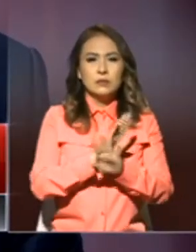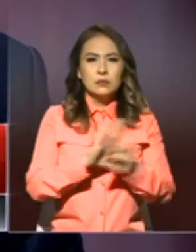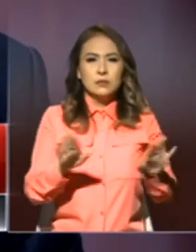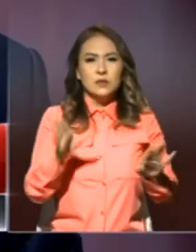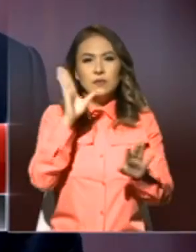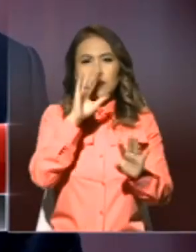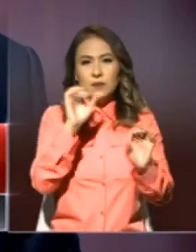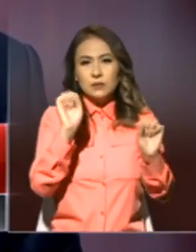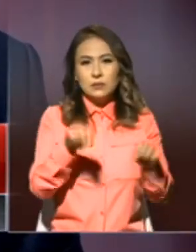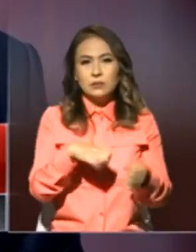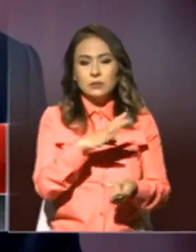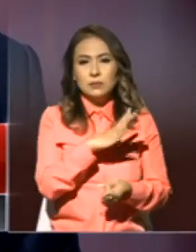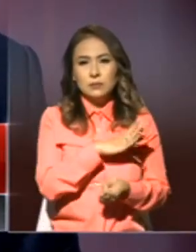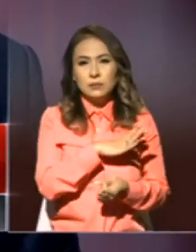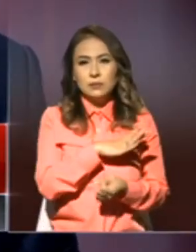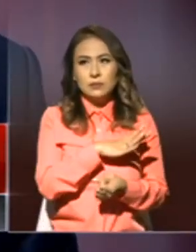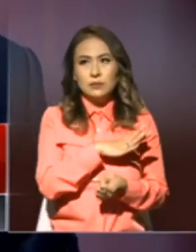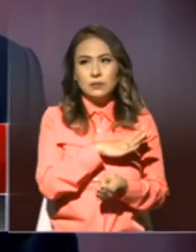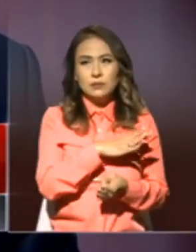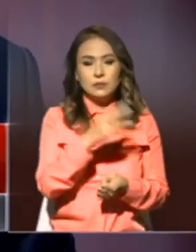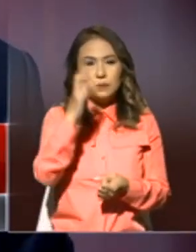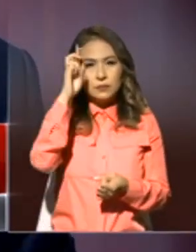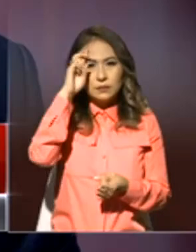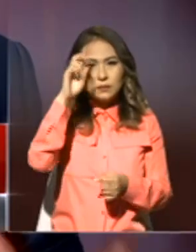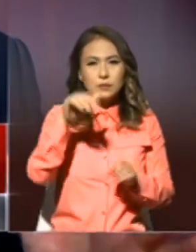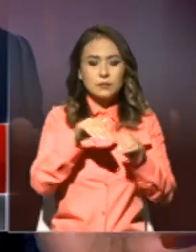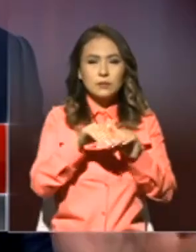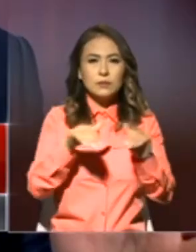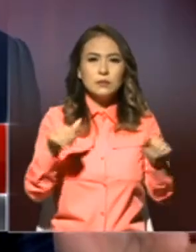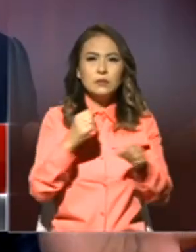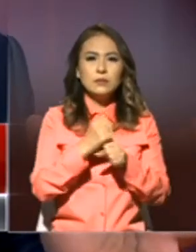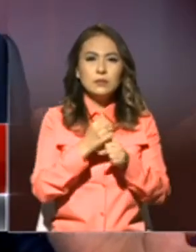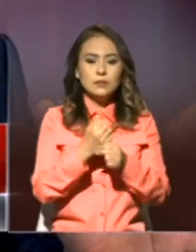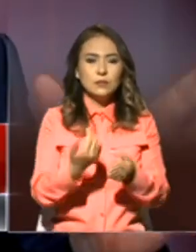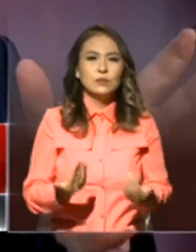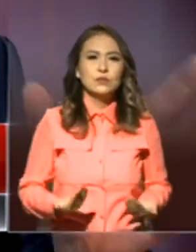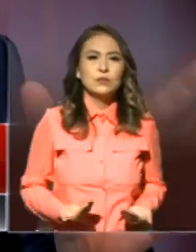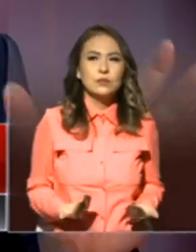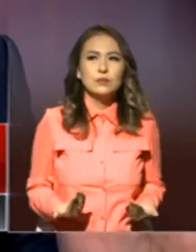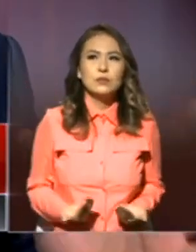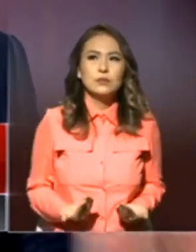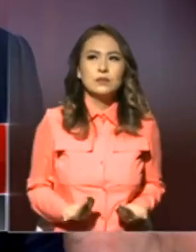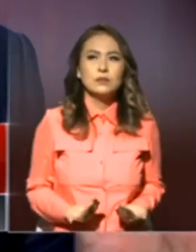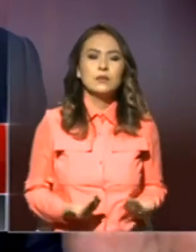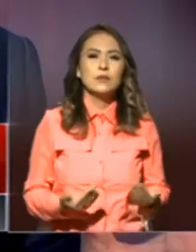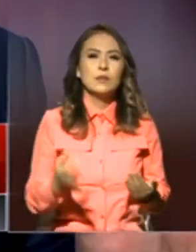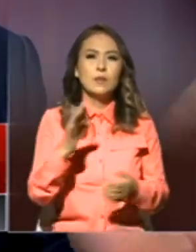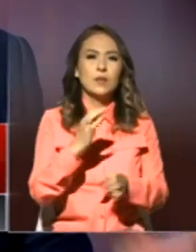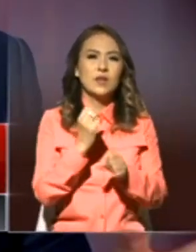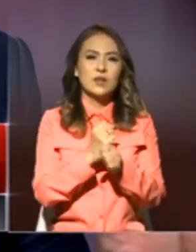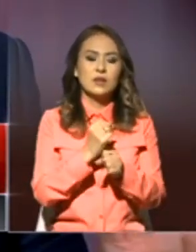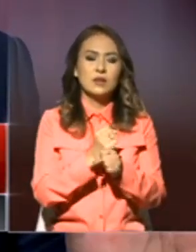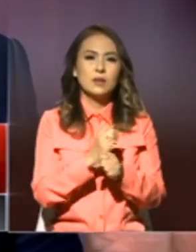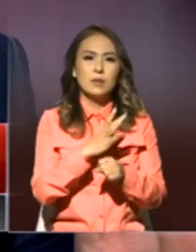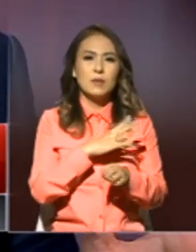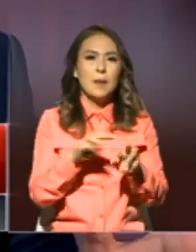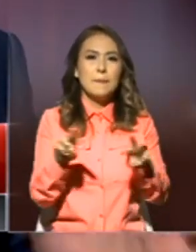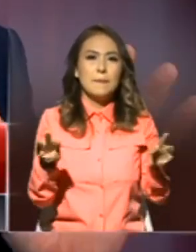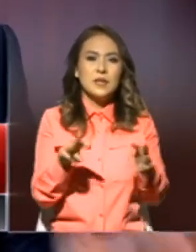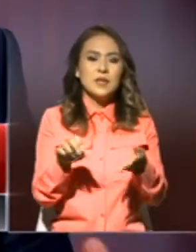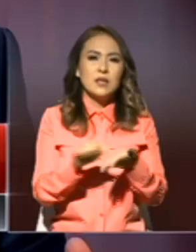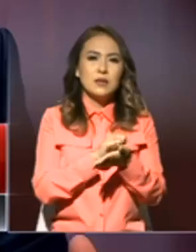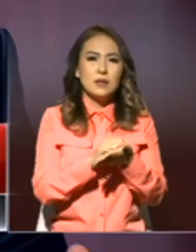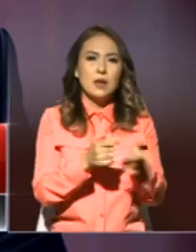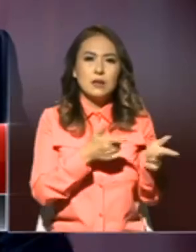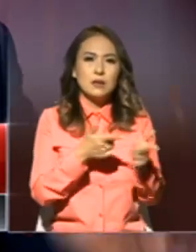болатын. Оны енді ол мемлекеттік деңгейде осы тұрғын үй саласын реформа жасап отқан министрліктің дайындаған документі, біз